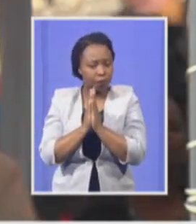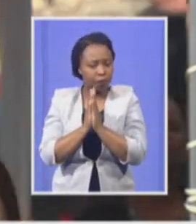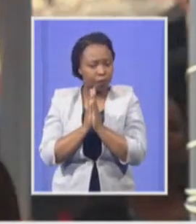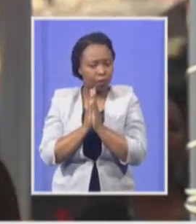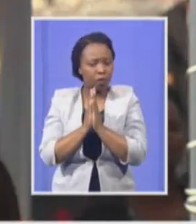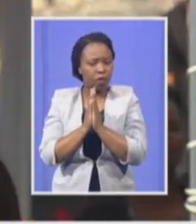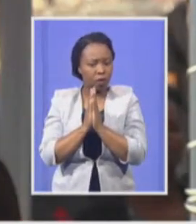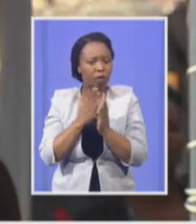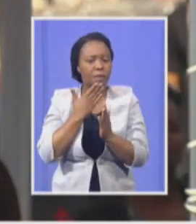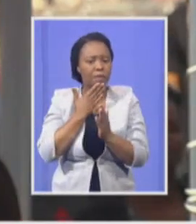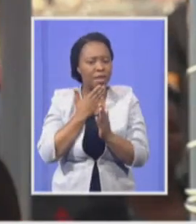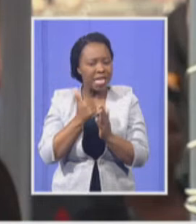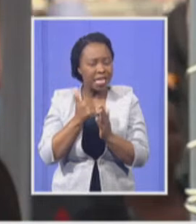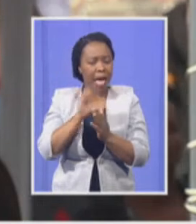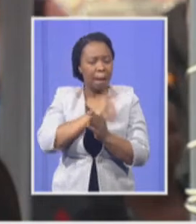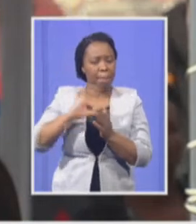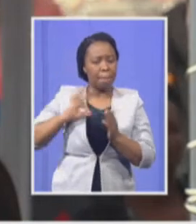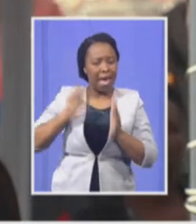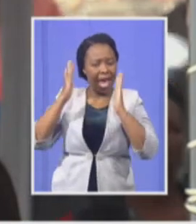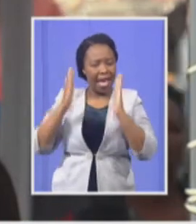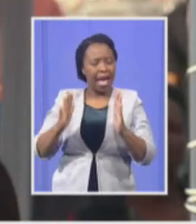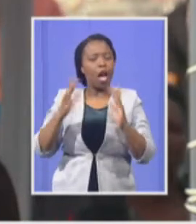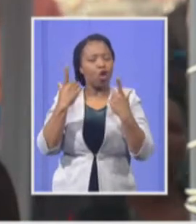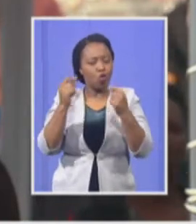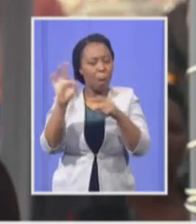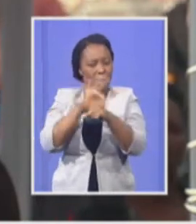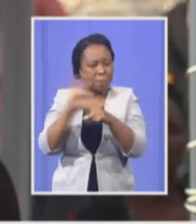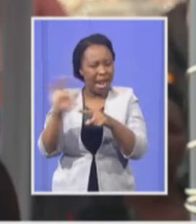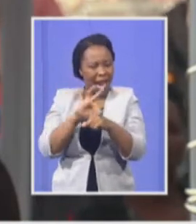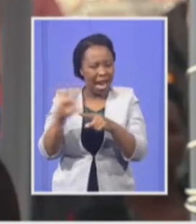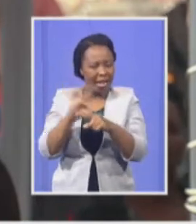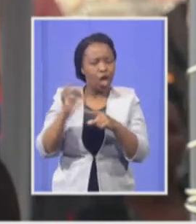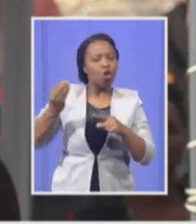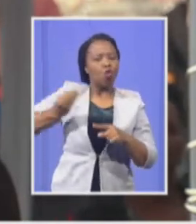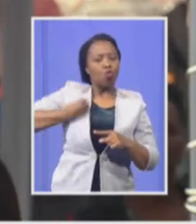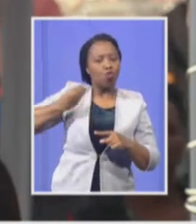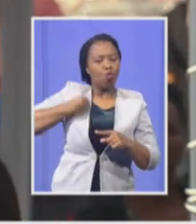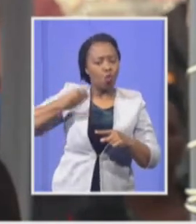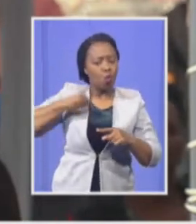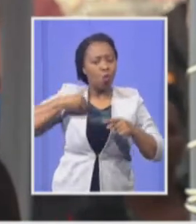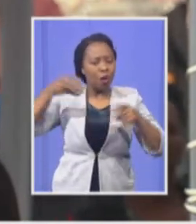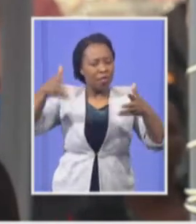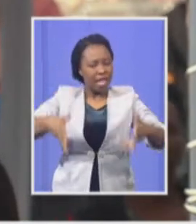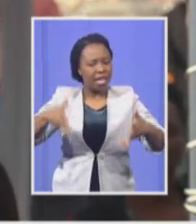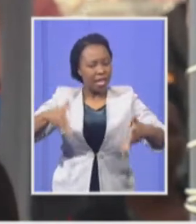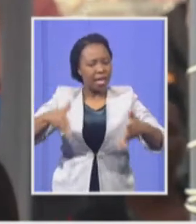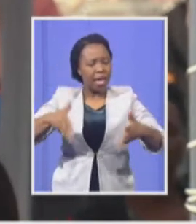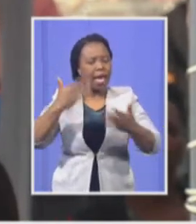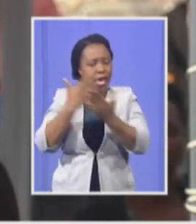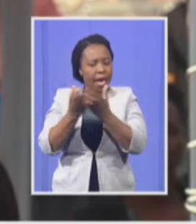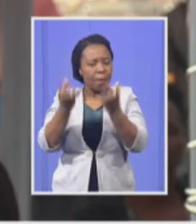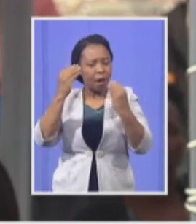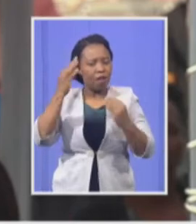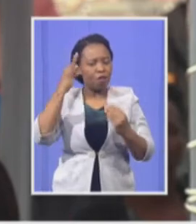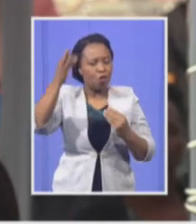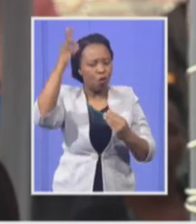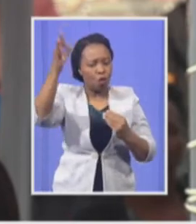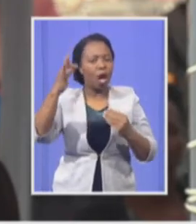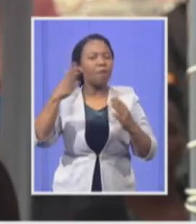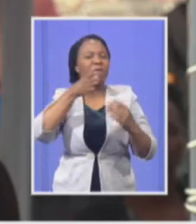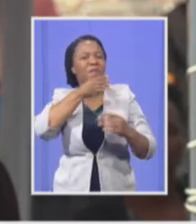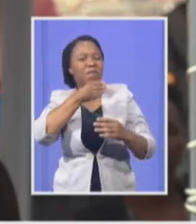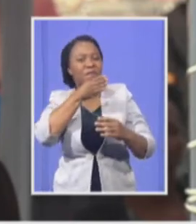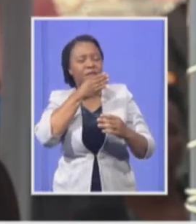besicela kumeya ukuthi asenzele iplani ukuthi i-youth yala ukuthi ingazitholi kusasa igcwale ezipoti igcwale endaweni